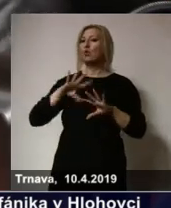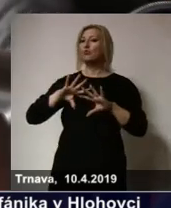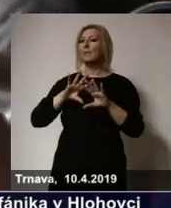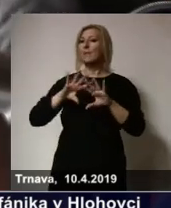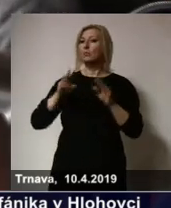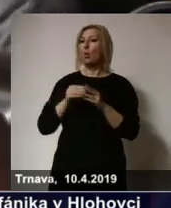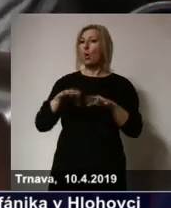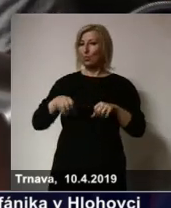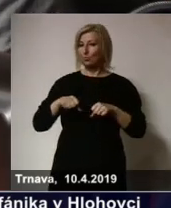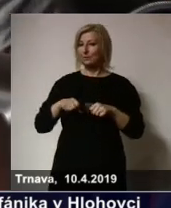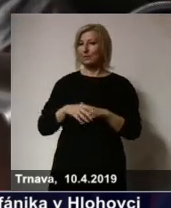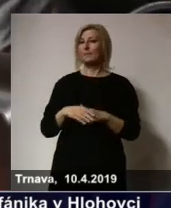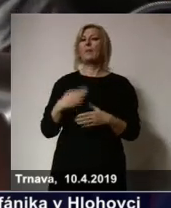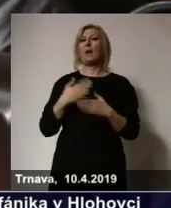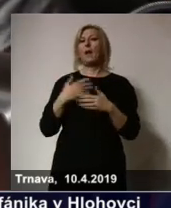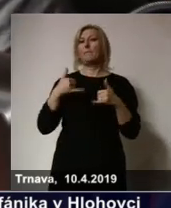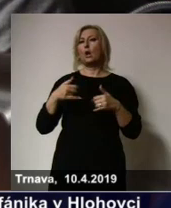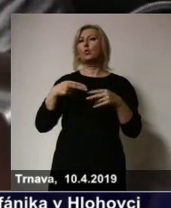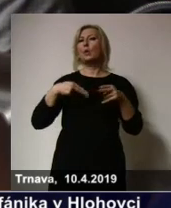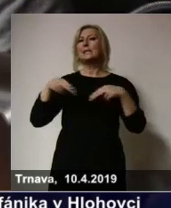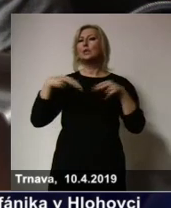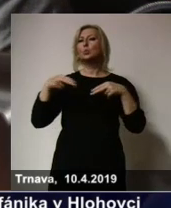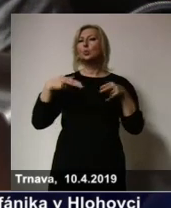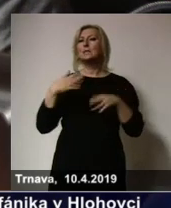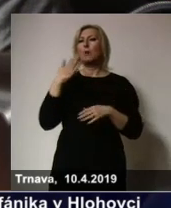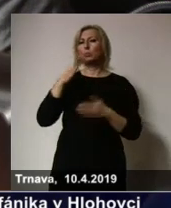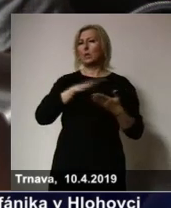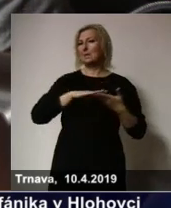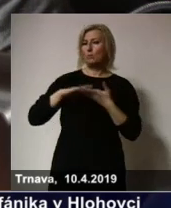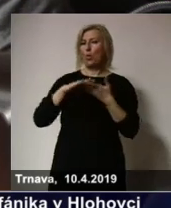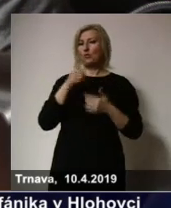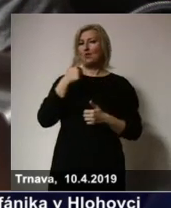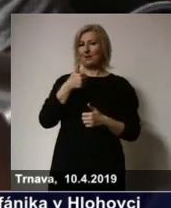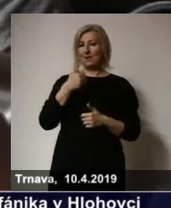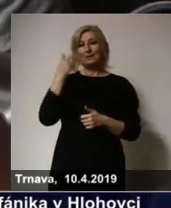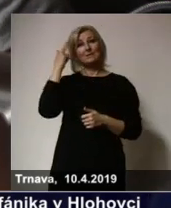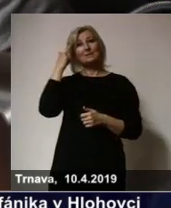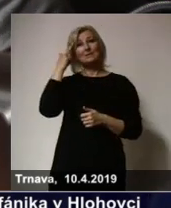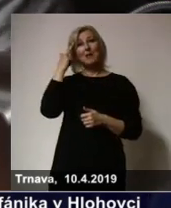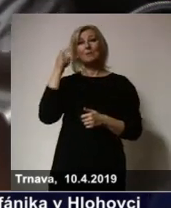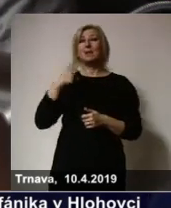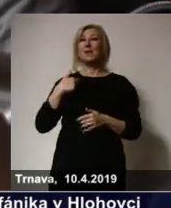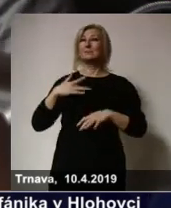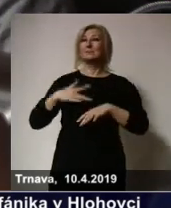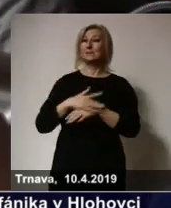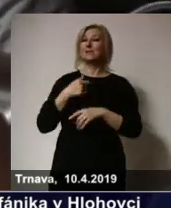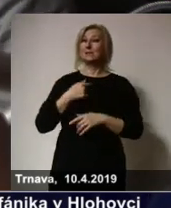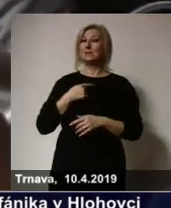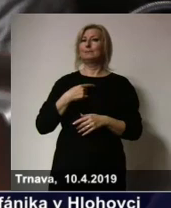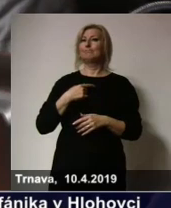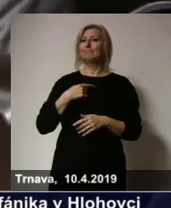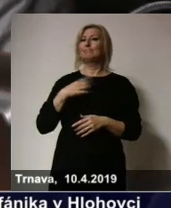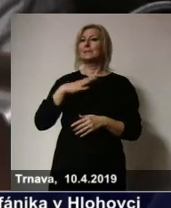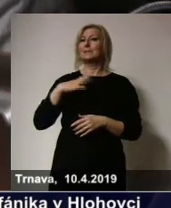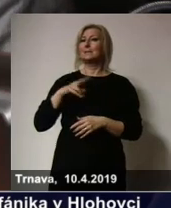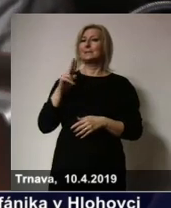združiť k tomuto rozpravu. Takže ak je ambícia sa vyjadriť k jednotlivým bodom a je všeobecná vôľa,